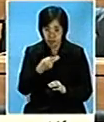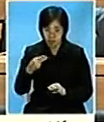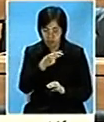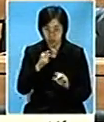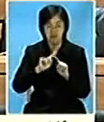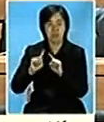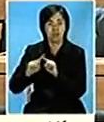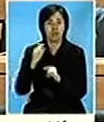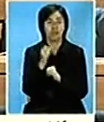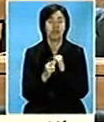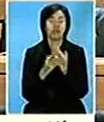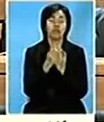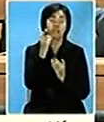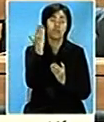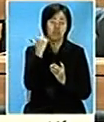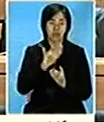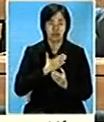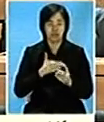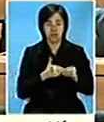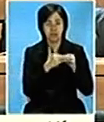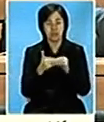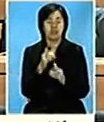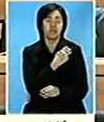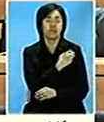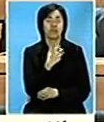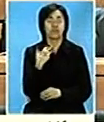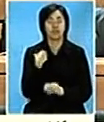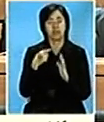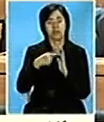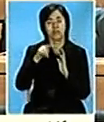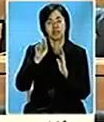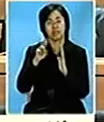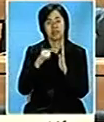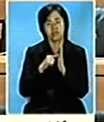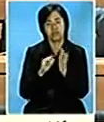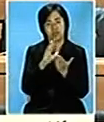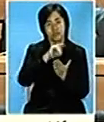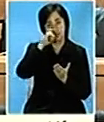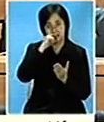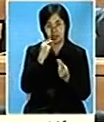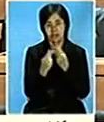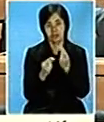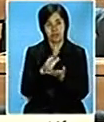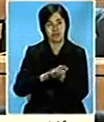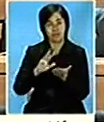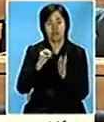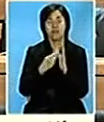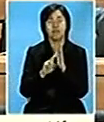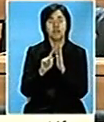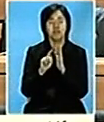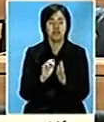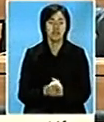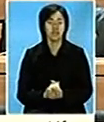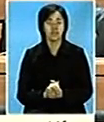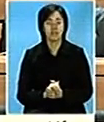เมื่ออาทิตย์ที่แล้วผมมีโอกาสพาท่านทูตเปรูประจำประเทศไทยขึ้นไปเยี่ยมที่มหาวิทยาลัยขอนแก่นท่าน